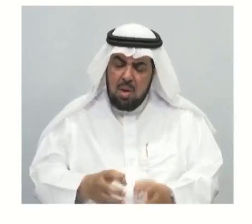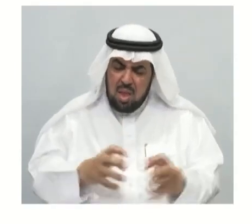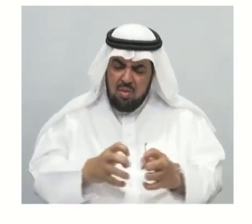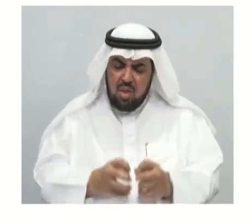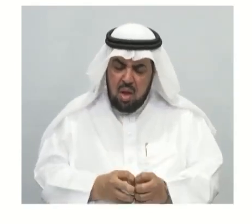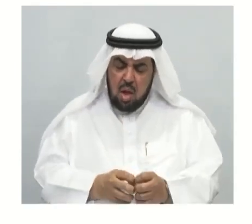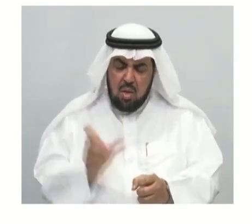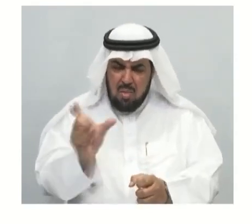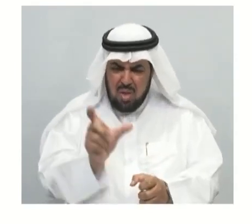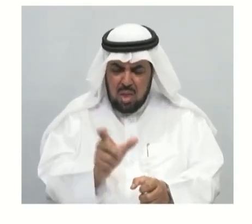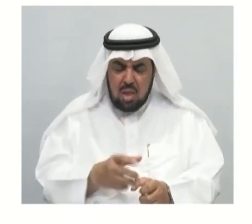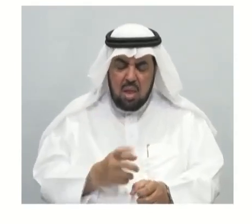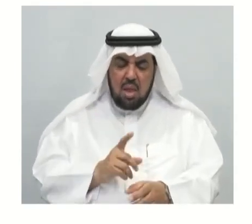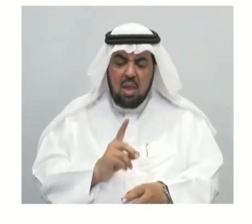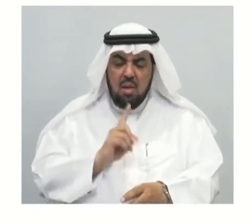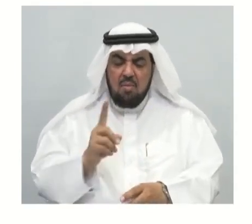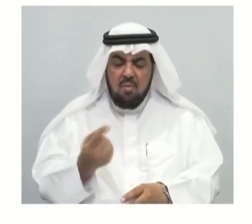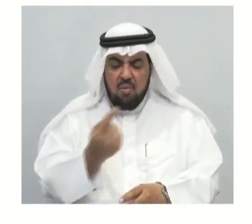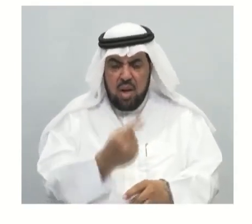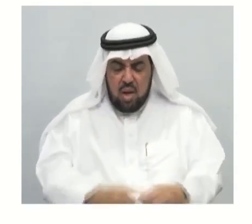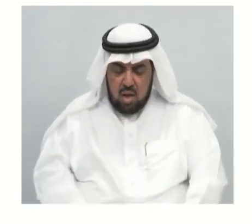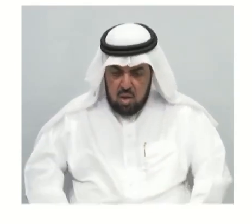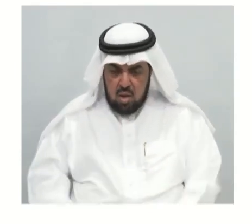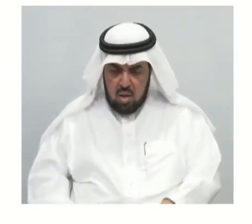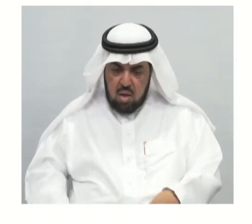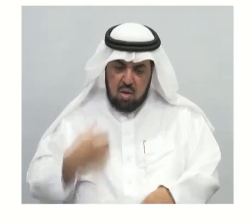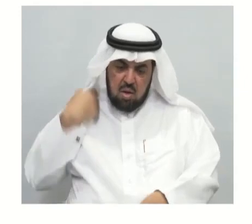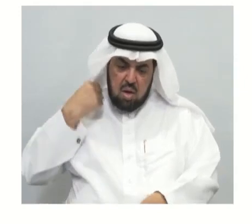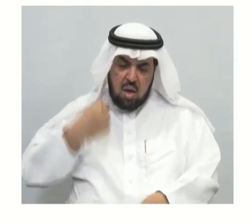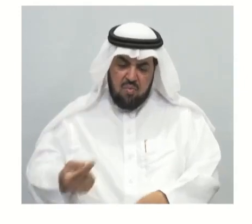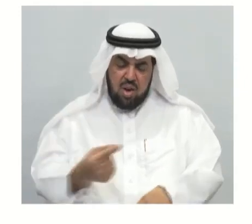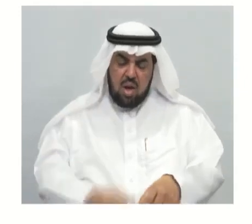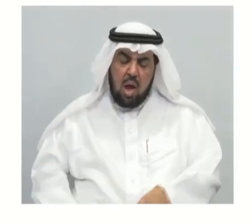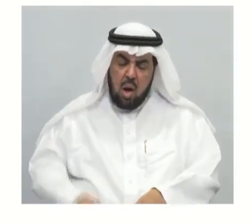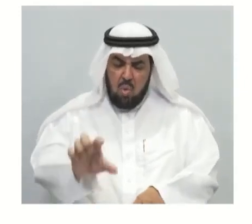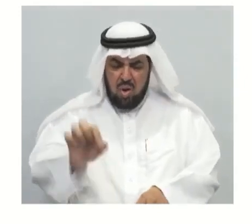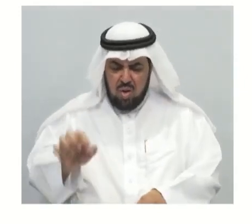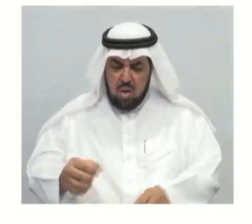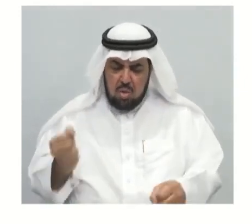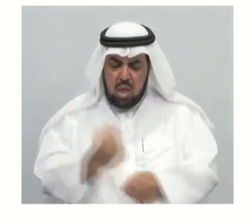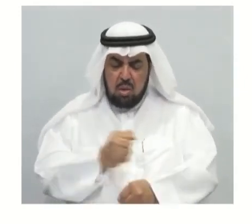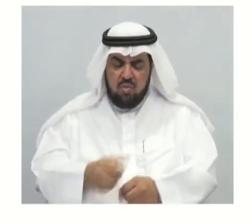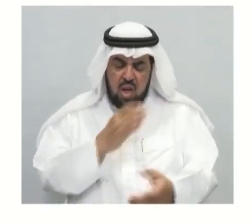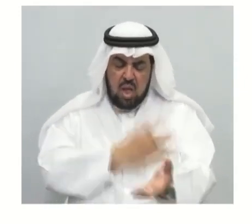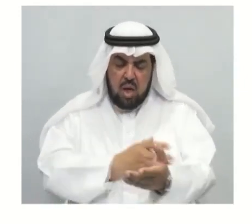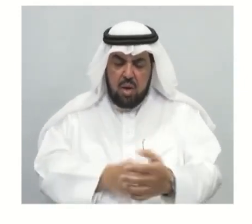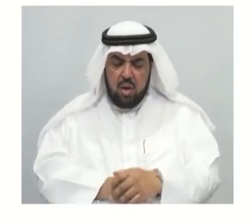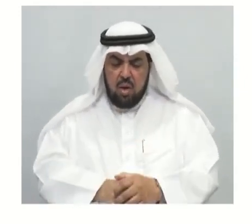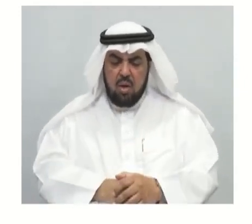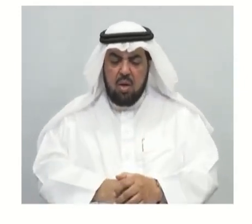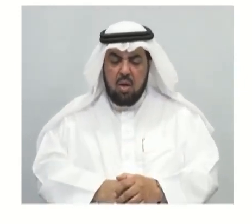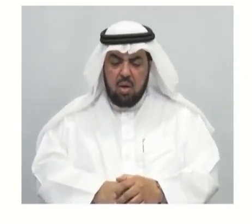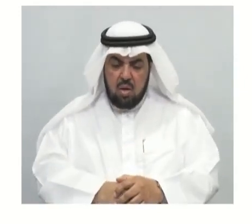حول المصطلحات الفنيه المصطلحات الفنيه او الاختصارات المستخدمه في التقرير اذا